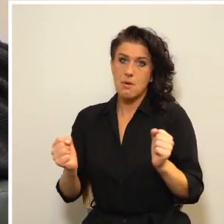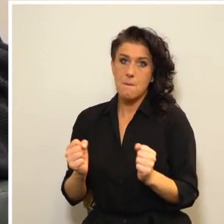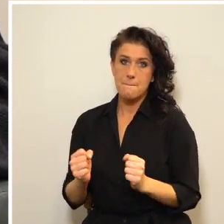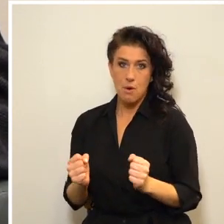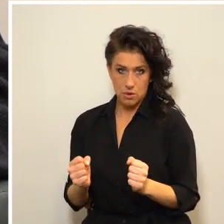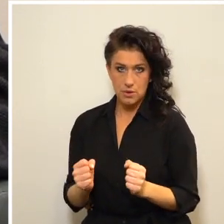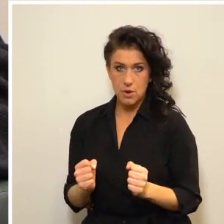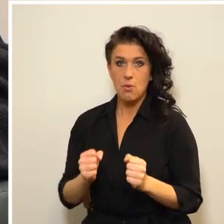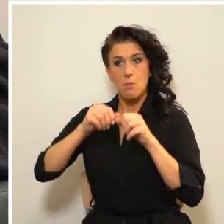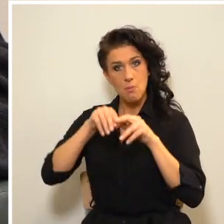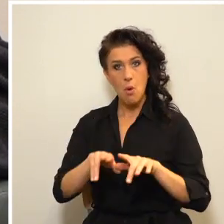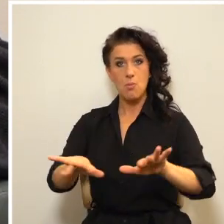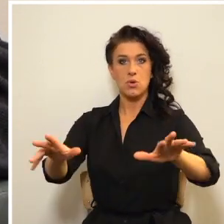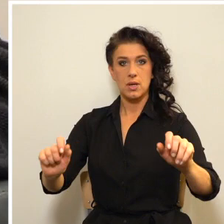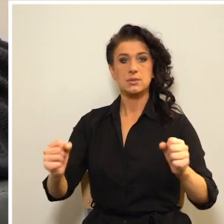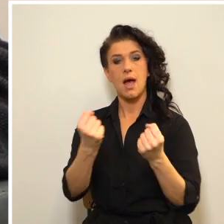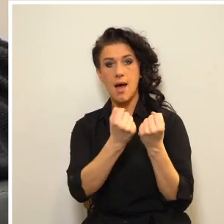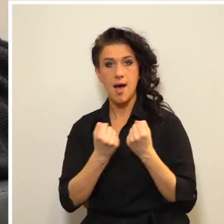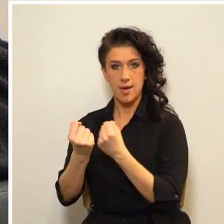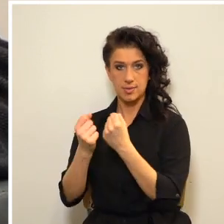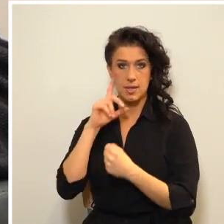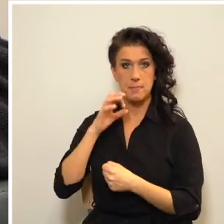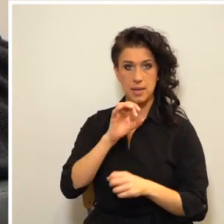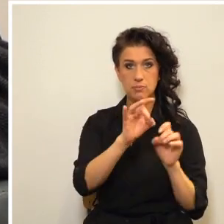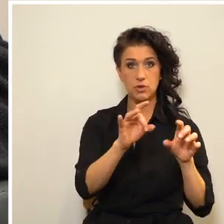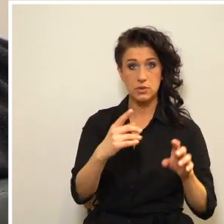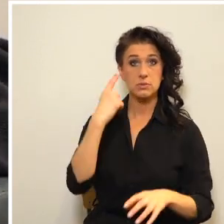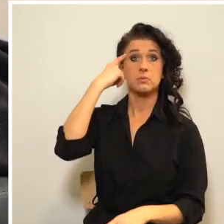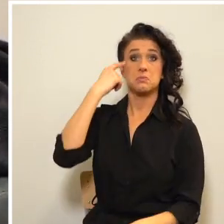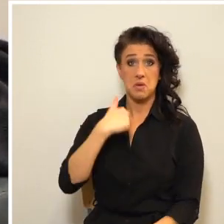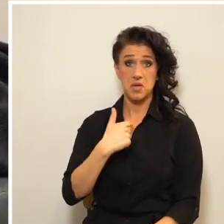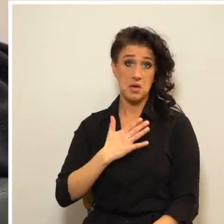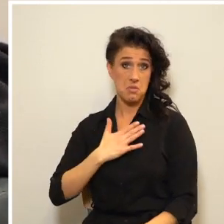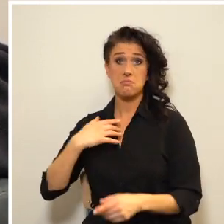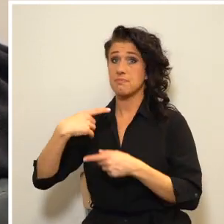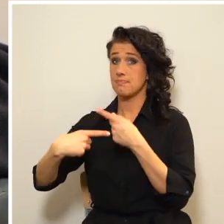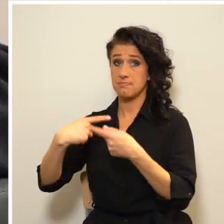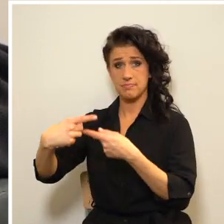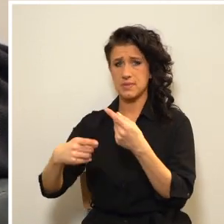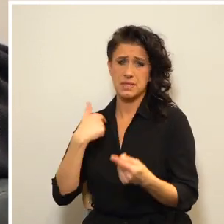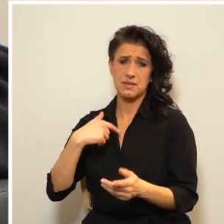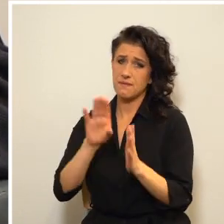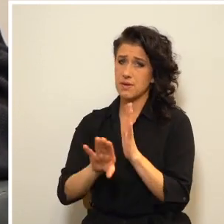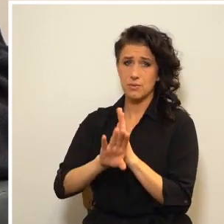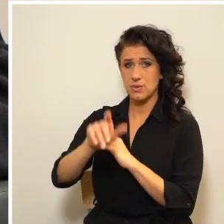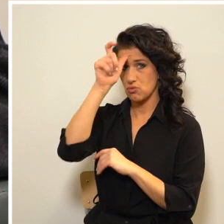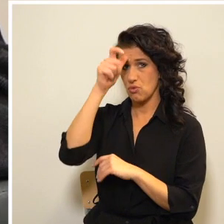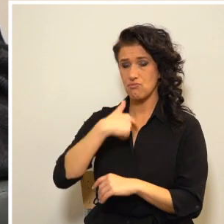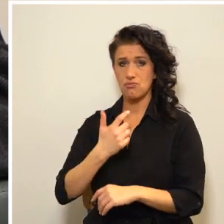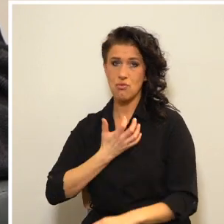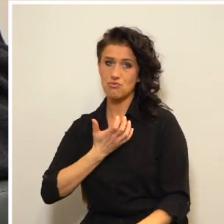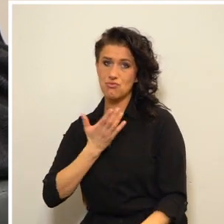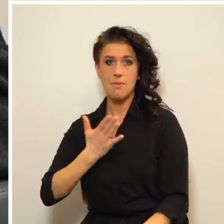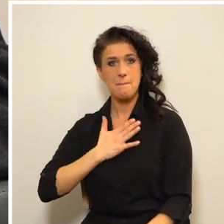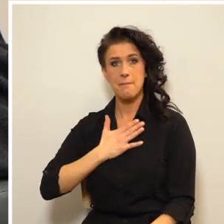akcji popularyzacji A o której pan prezydent wspomniał Ja mam ciągle ja jestem laikiem z boku mam ciągle poczuć